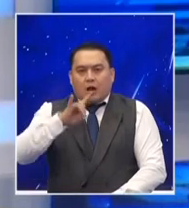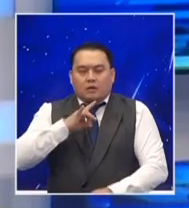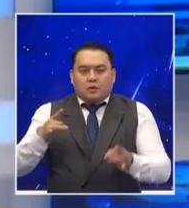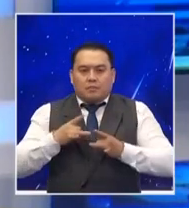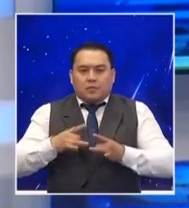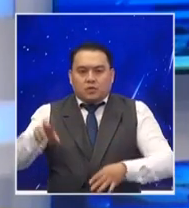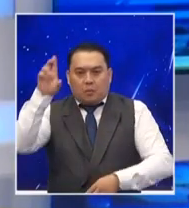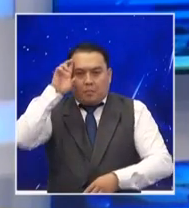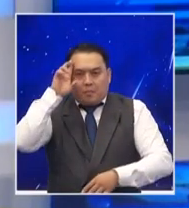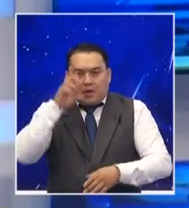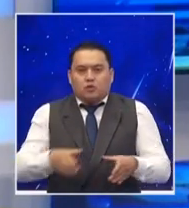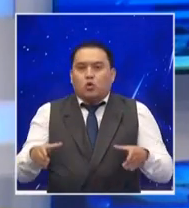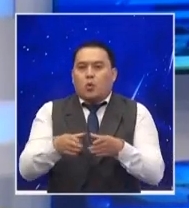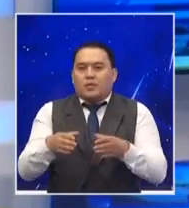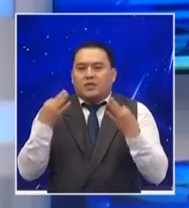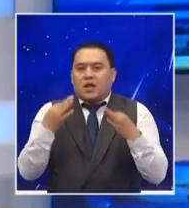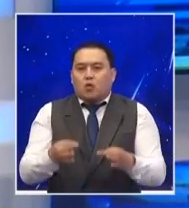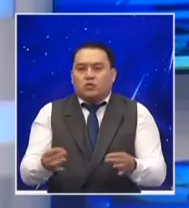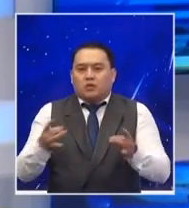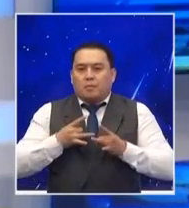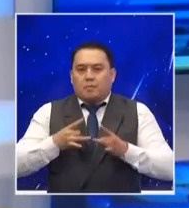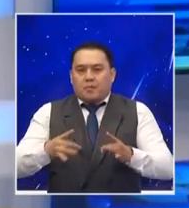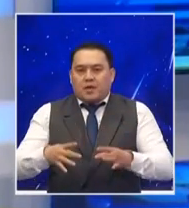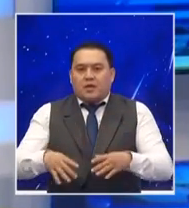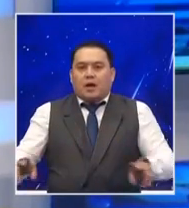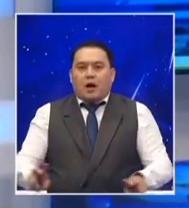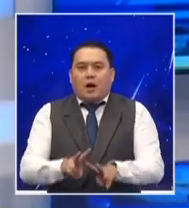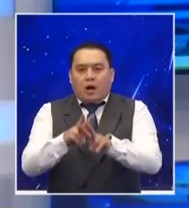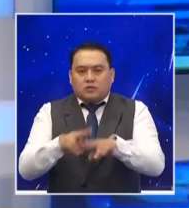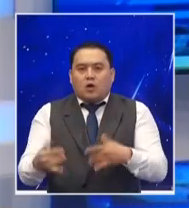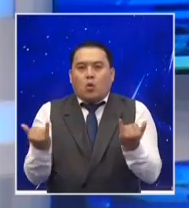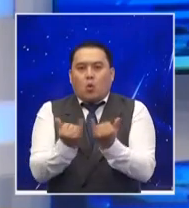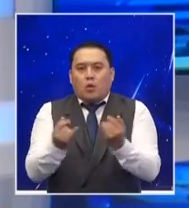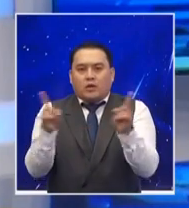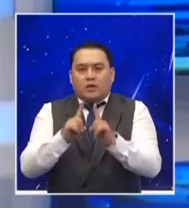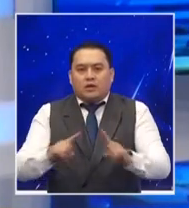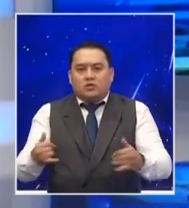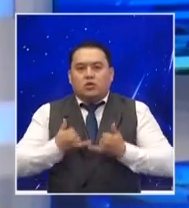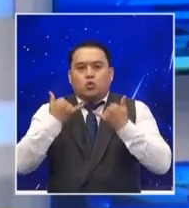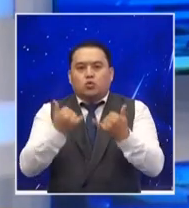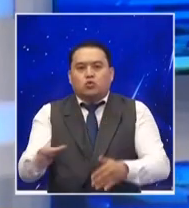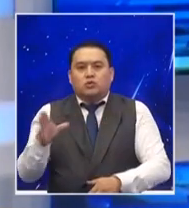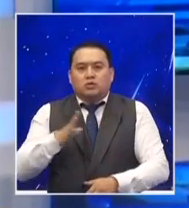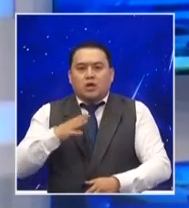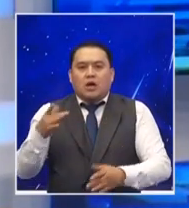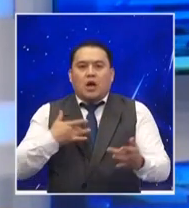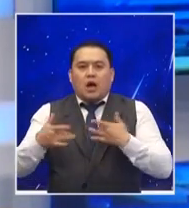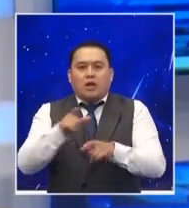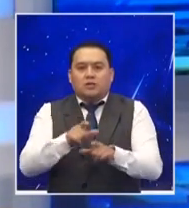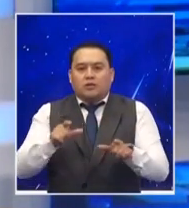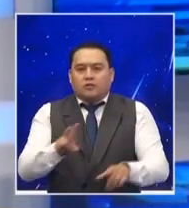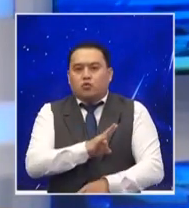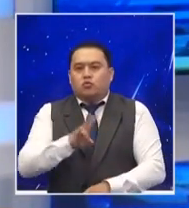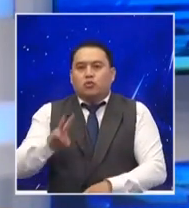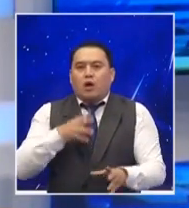Қазақконцерт мемлекеттік концерттік ұйымы тәуелсіздік мерекесінде елорда тұрғындары мен қонақтарына ерекше тарту ұсынды. Әртістер Нұрсұлтан